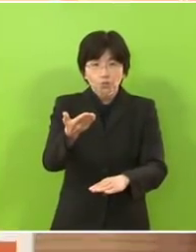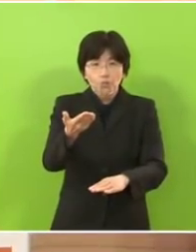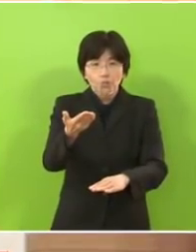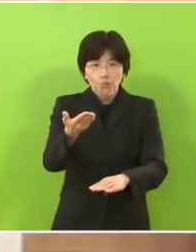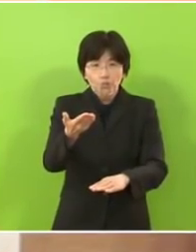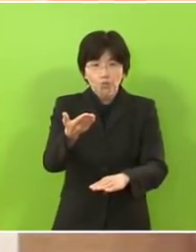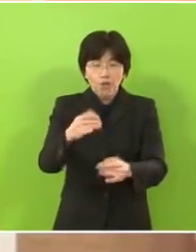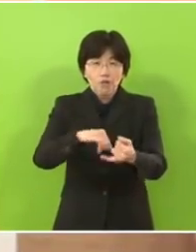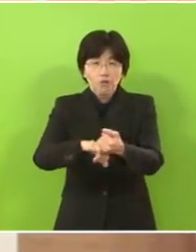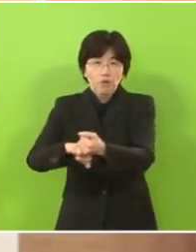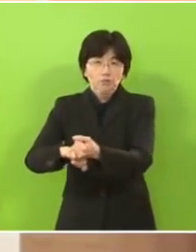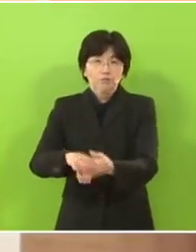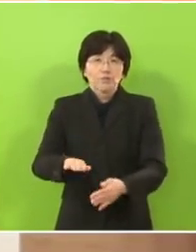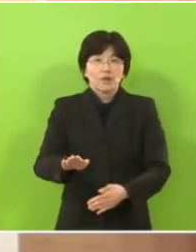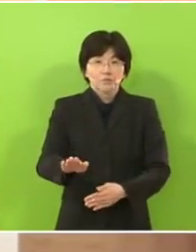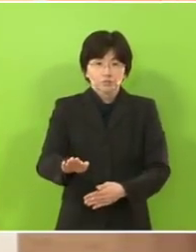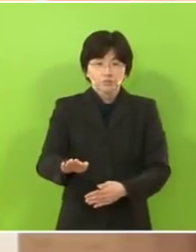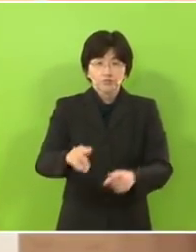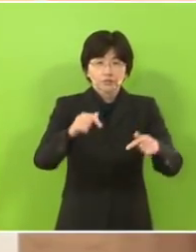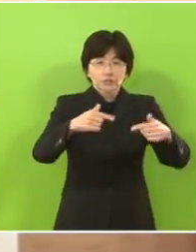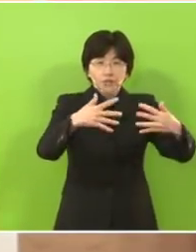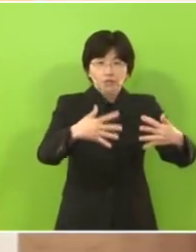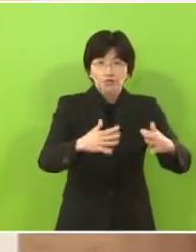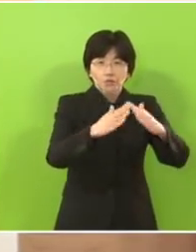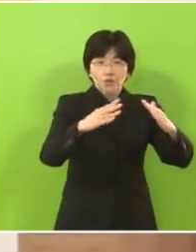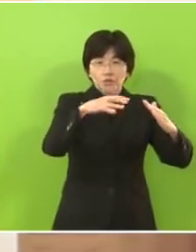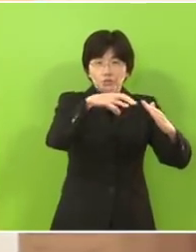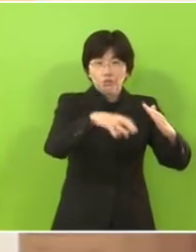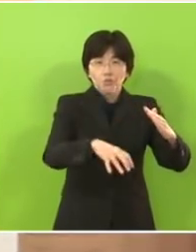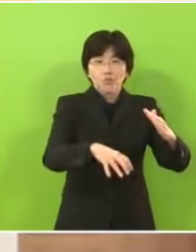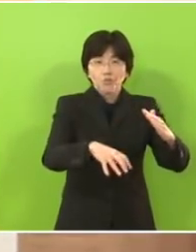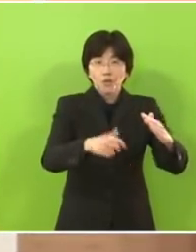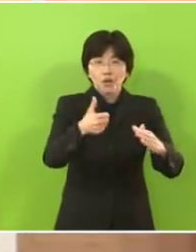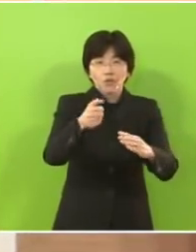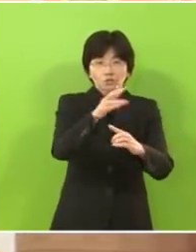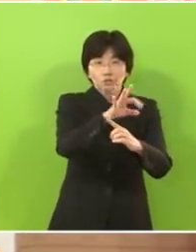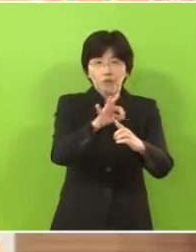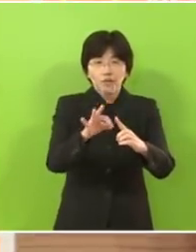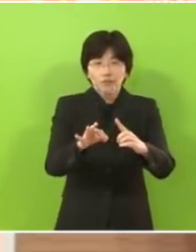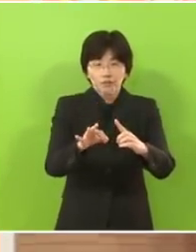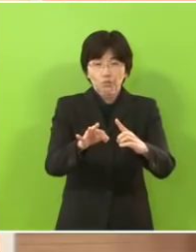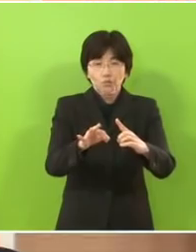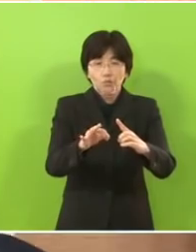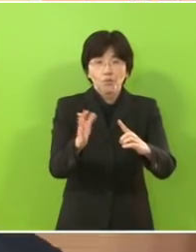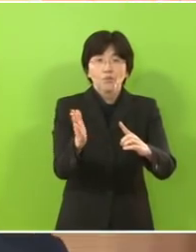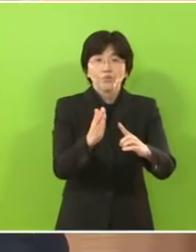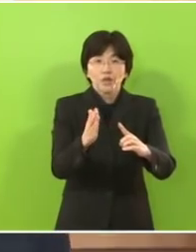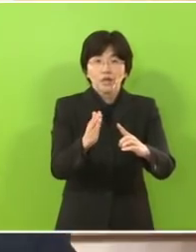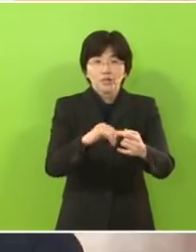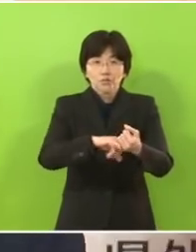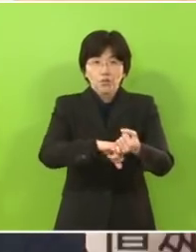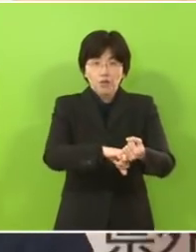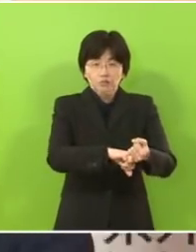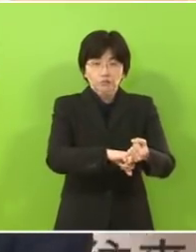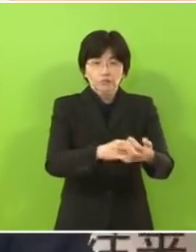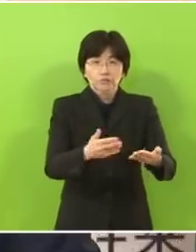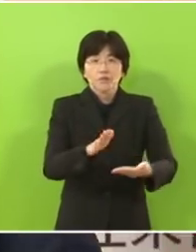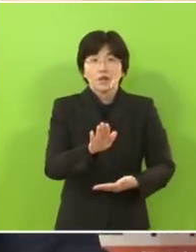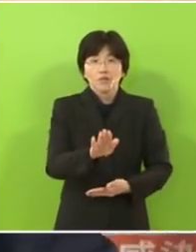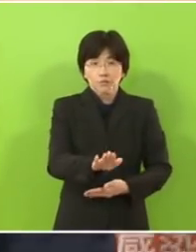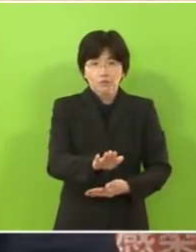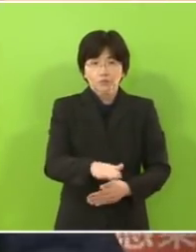奥されています西条会場の方は5割以上5割程度の方が予約いただいており